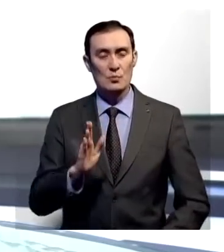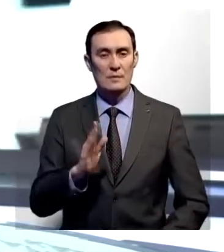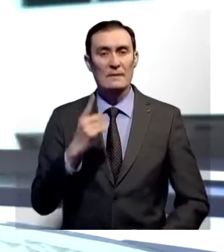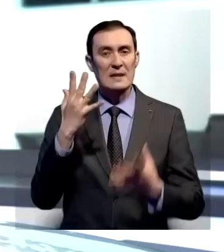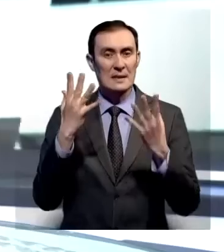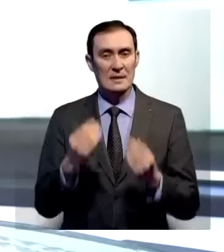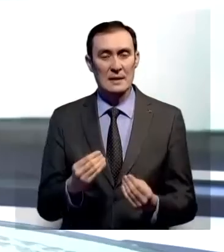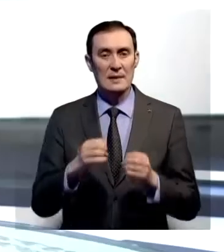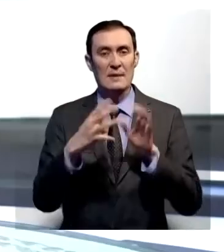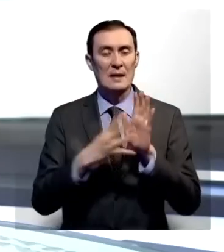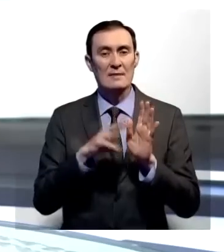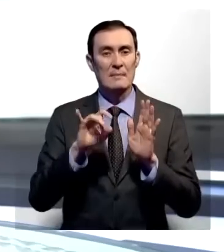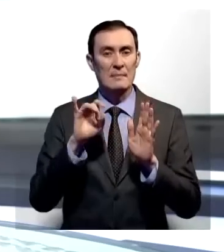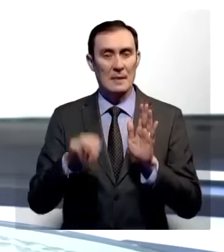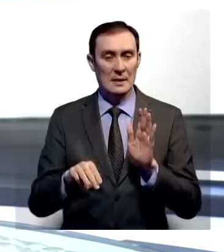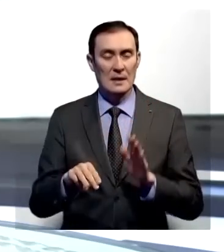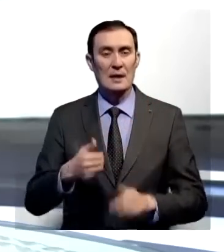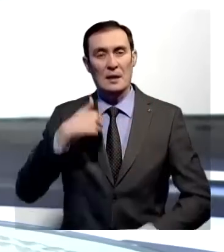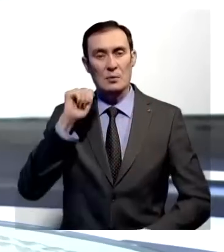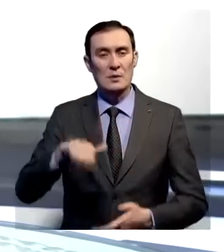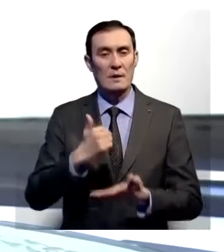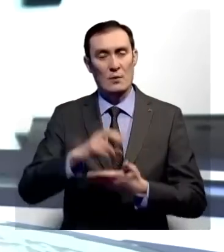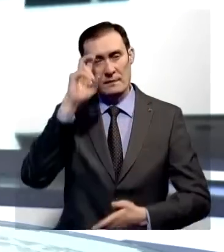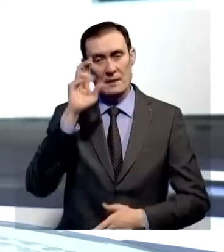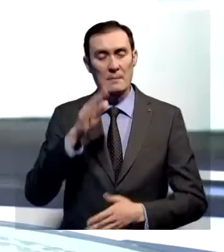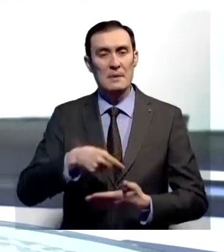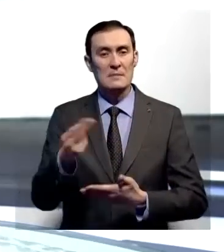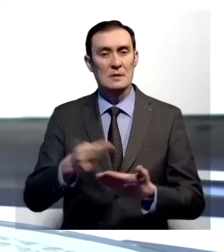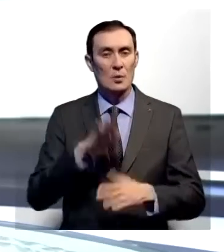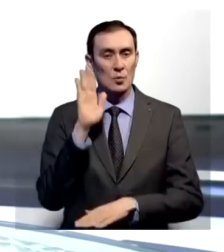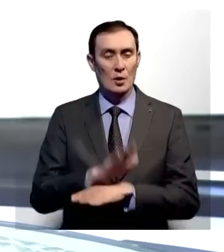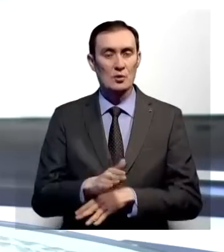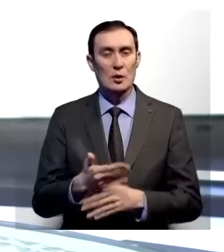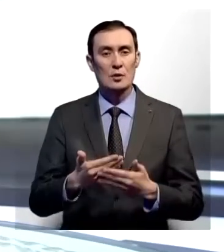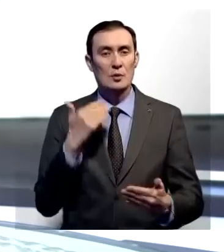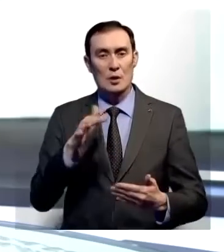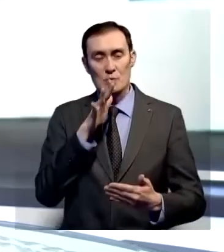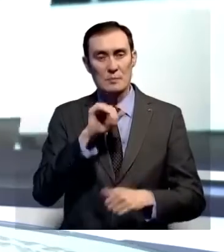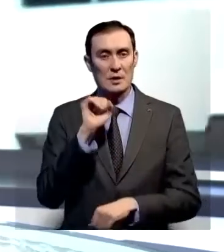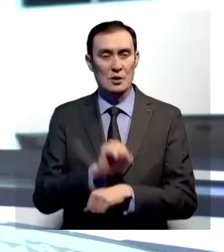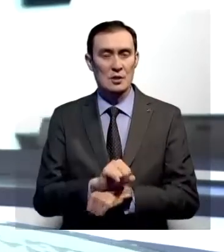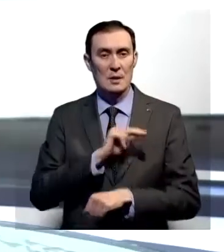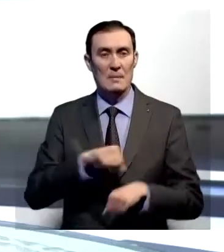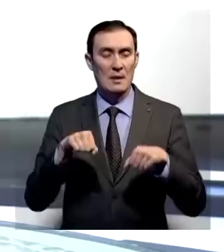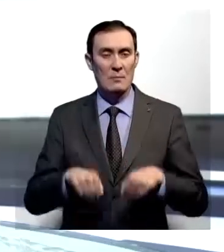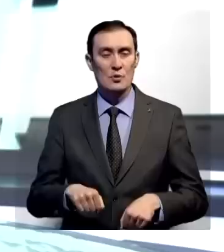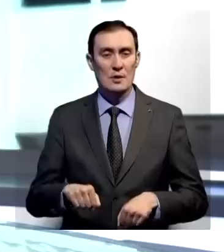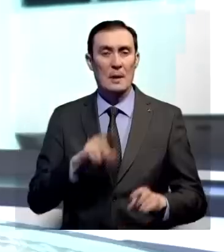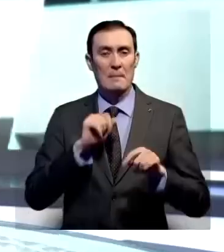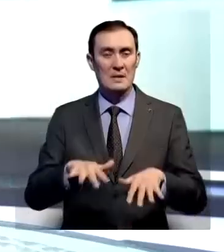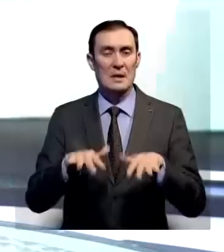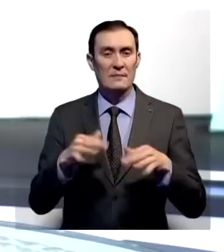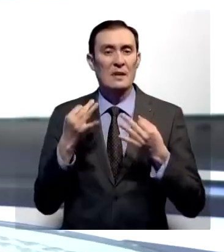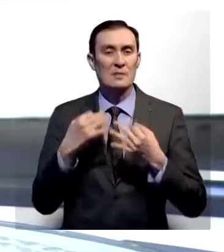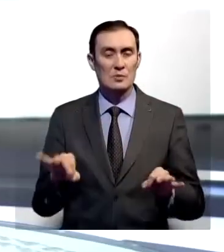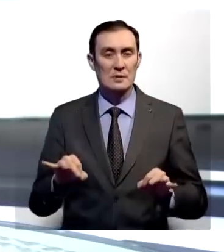в один день, 19 марта. Накануне президент подписал указ о досрочном прекращении полномочий Маслихата всех уровней и